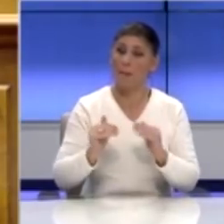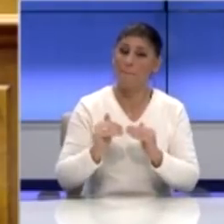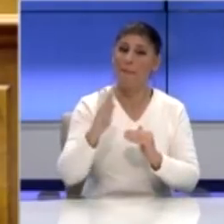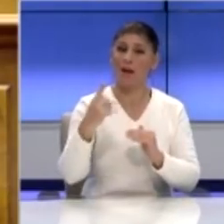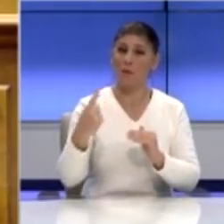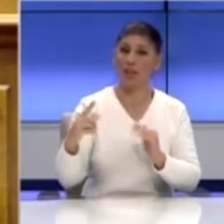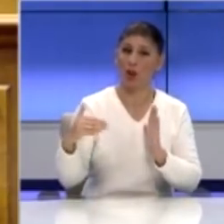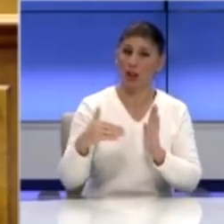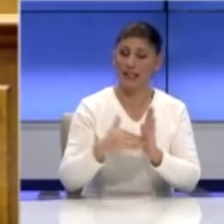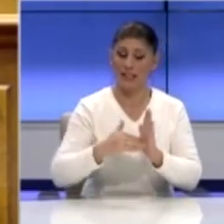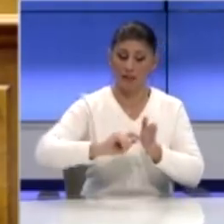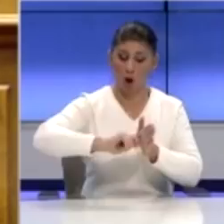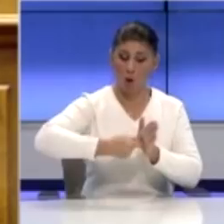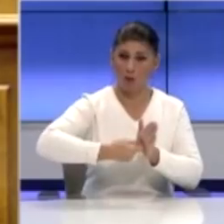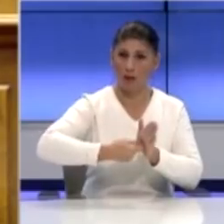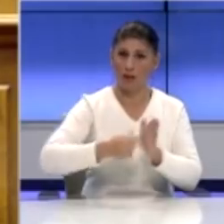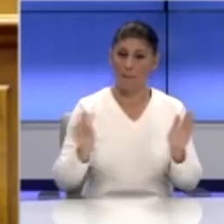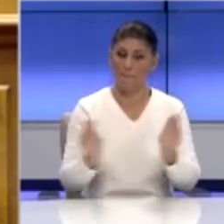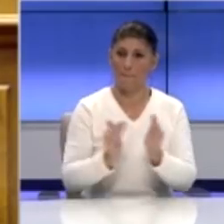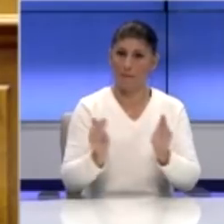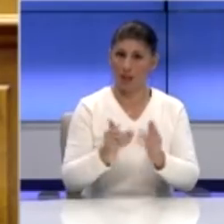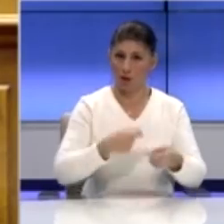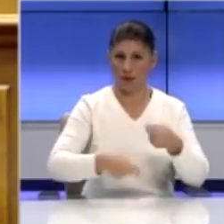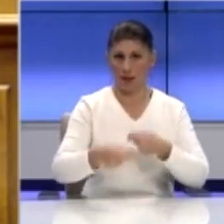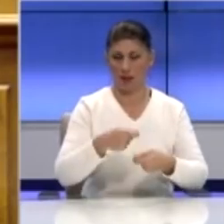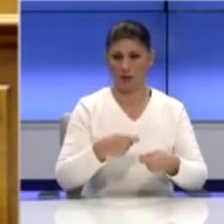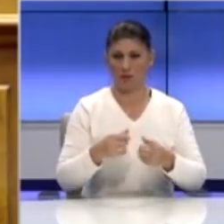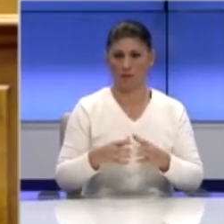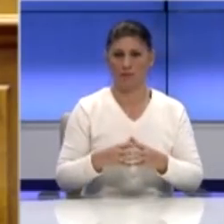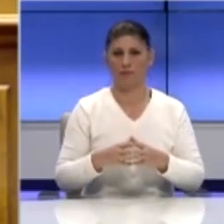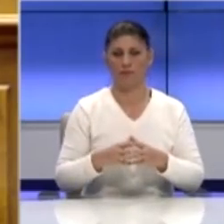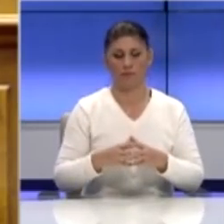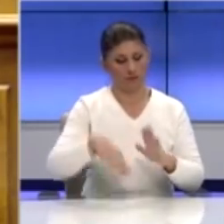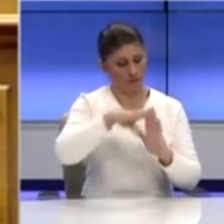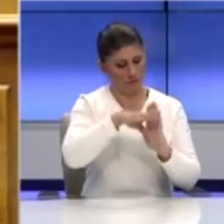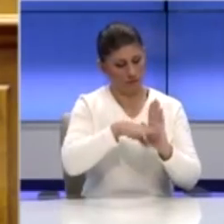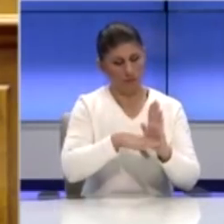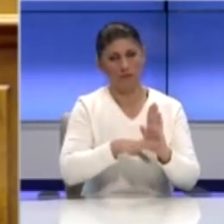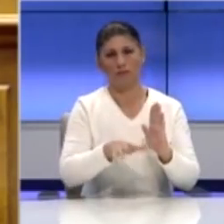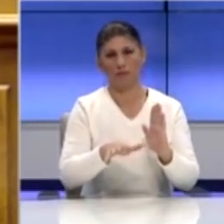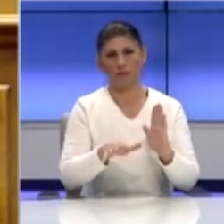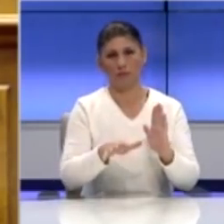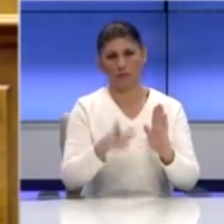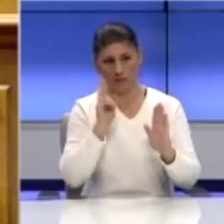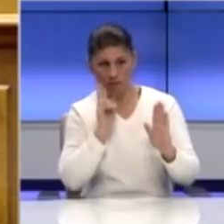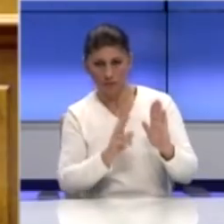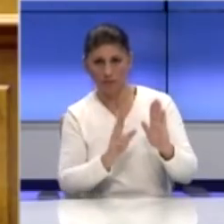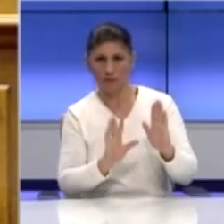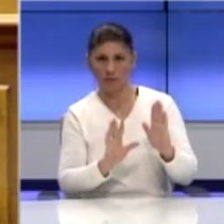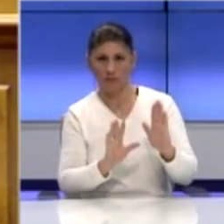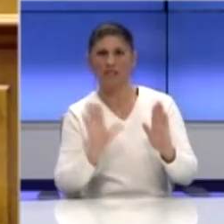από 100.000 λουκέτα μικρών επιχειρήσεων. Ο κατάλογος των προφανών διαπιστώσεων που